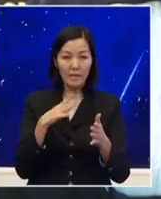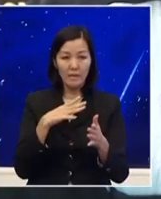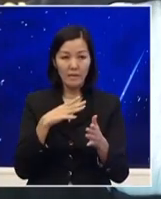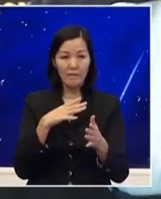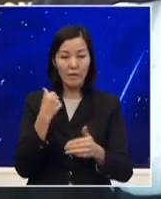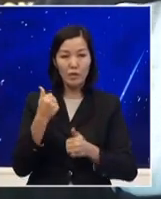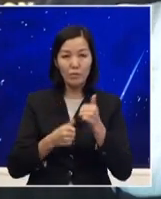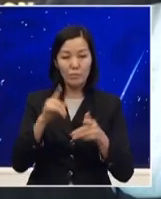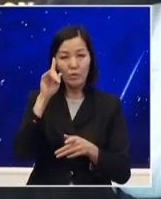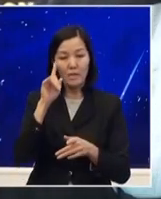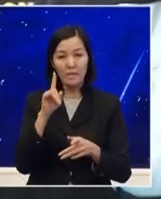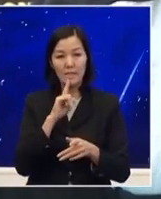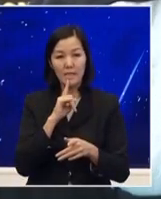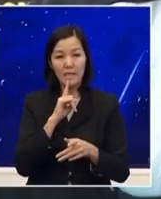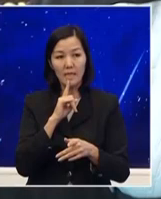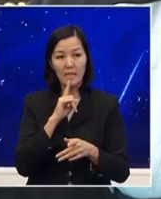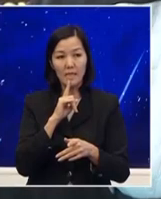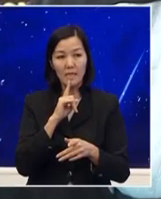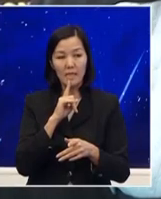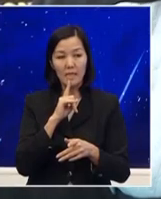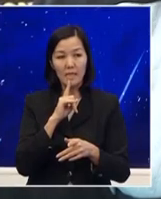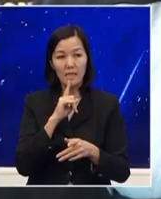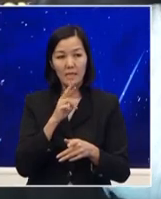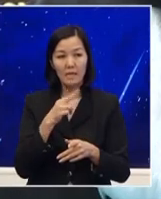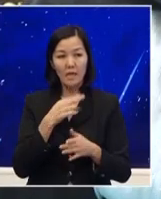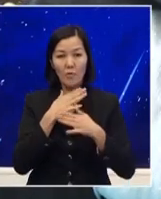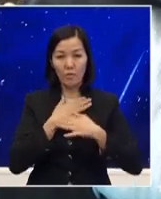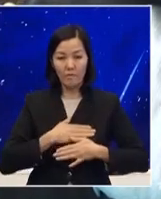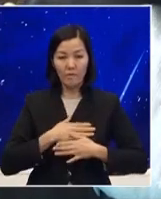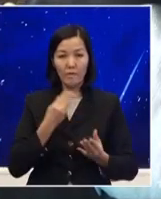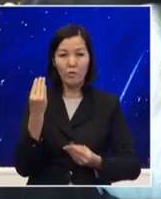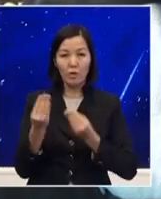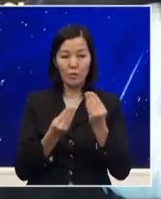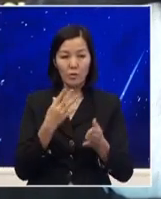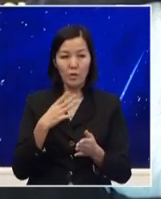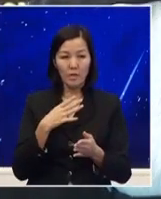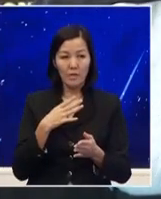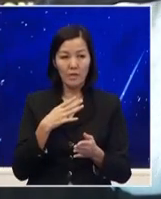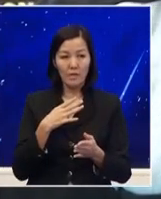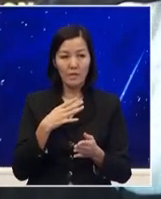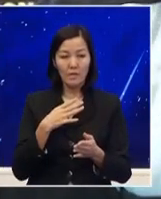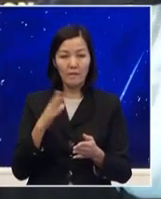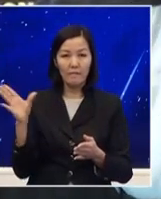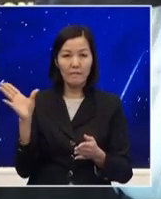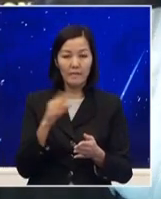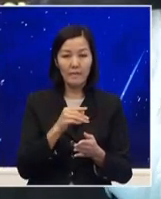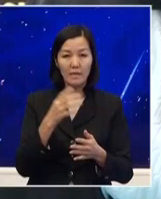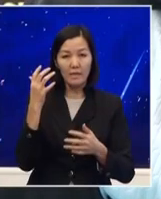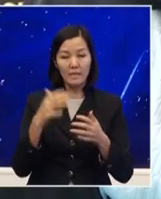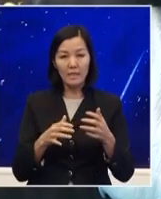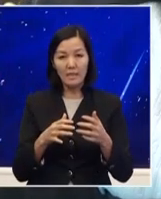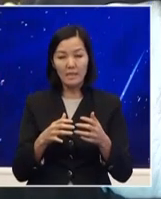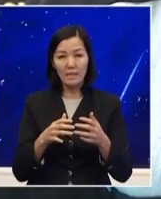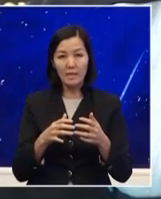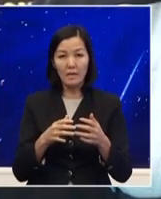чемпионы Казахстана. Поэтому я удовлетворен игрой. Да, практически все партии до середины мы хорошо